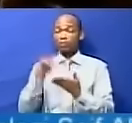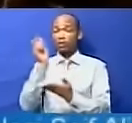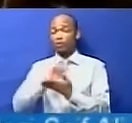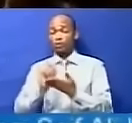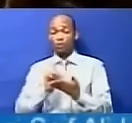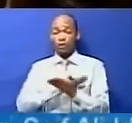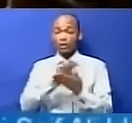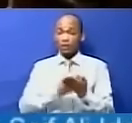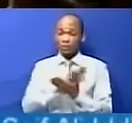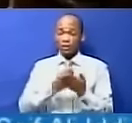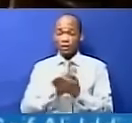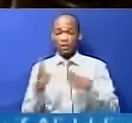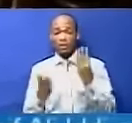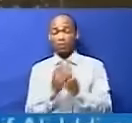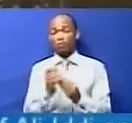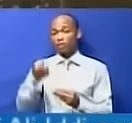sek